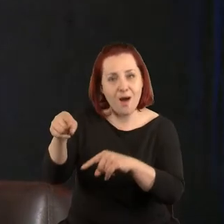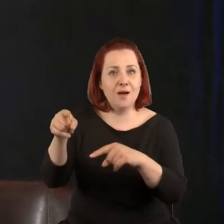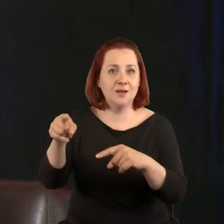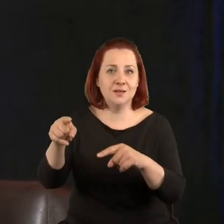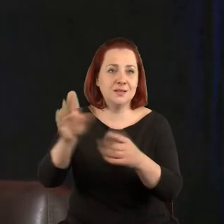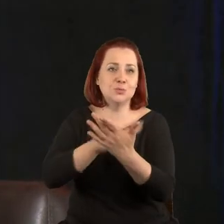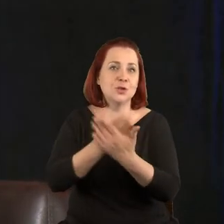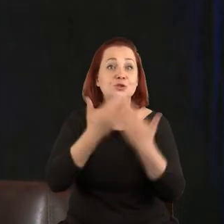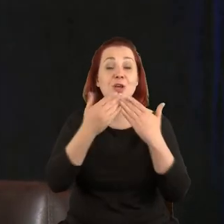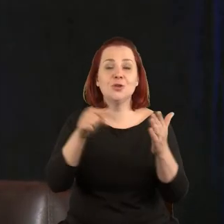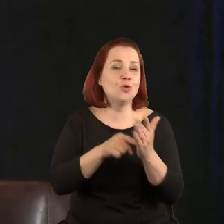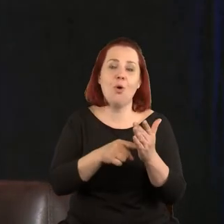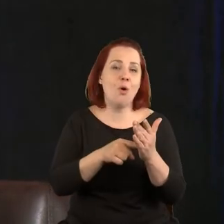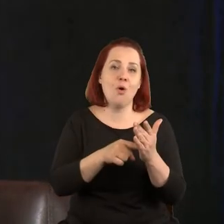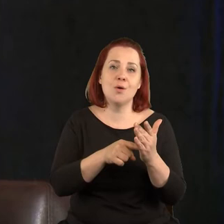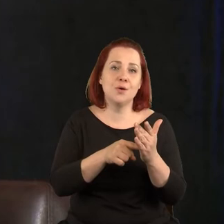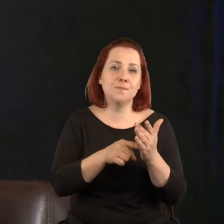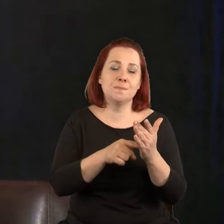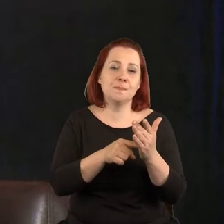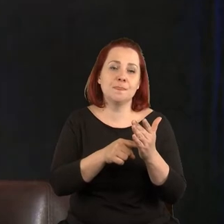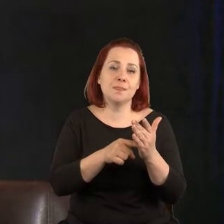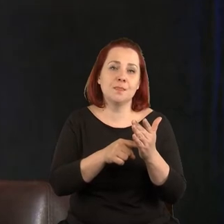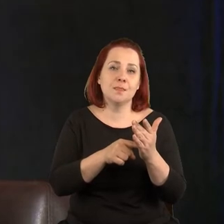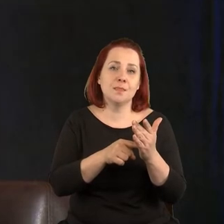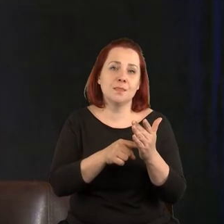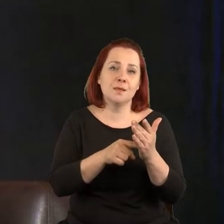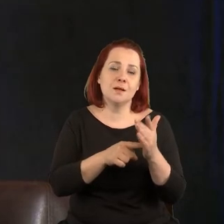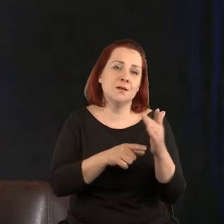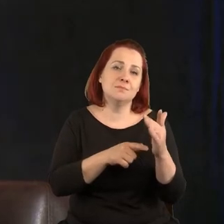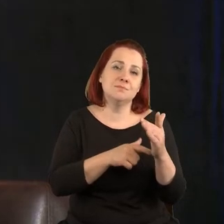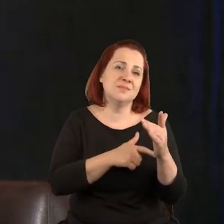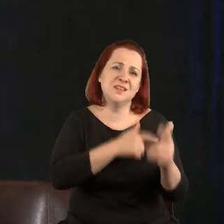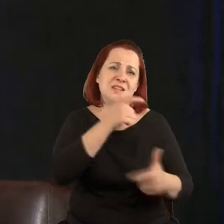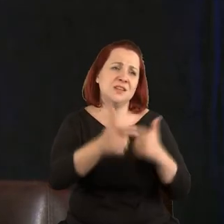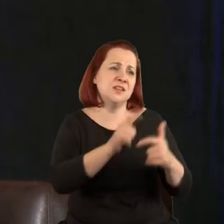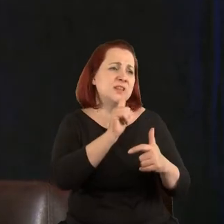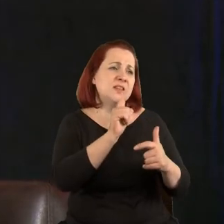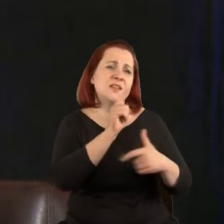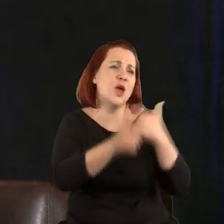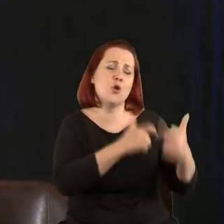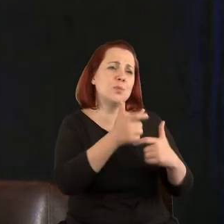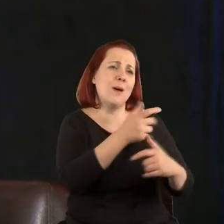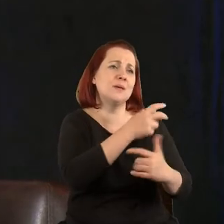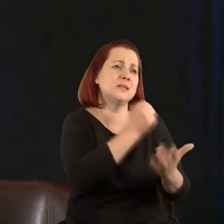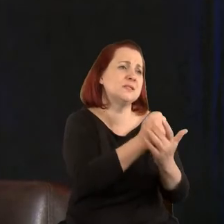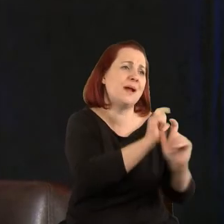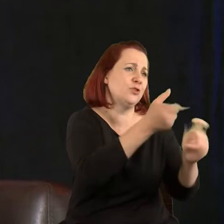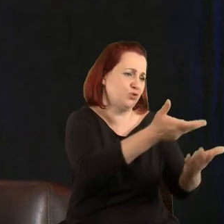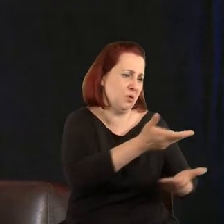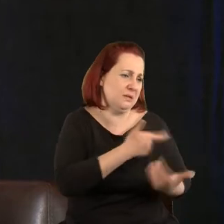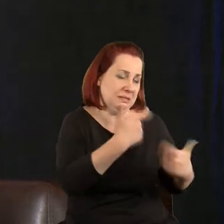nie poszłam ścieżką, która by niewiele w moim życiu wniosła czy dała, albo dużo szybciej ktoś